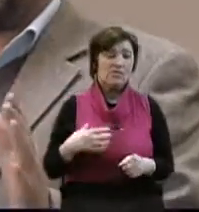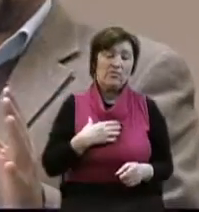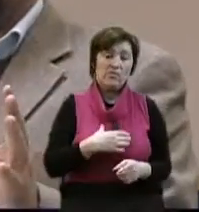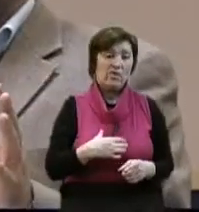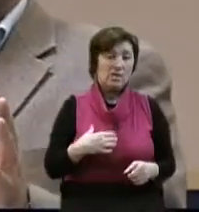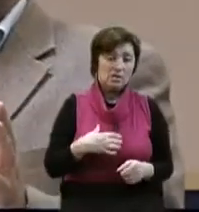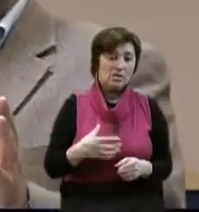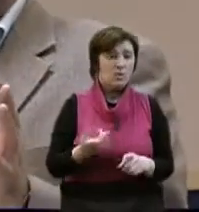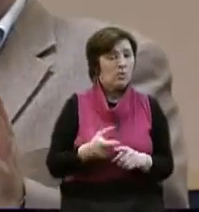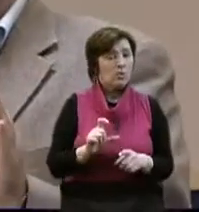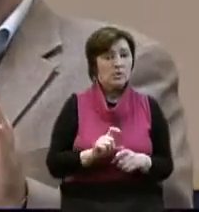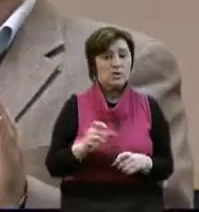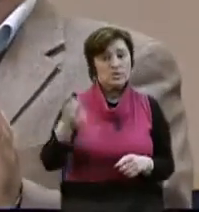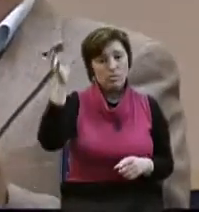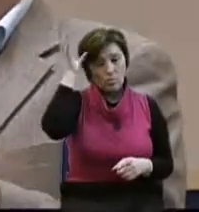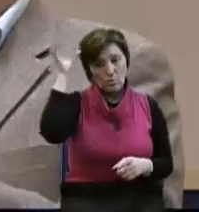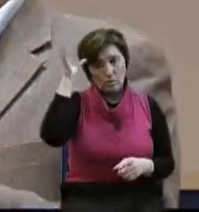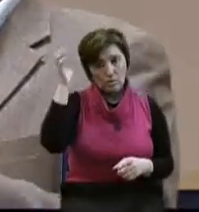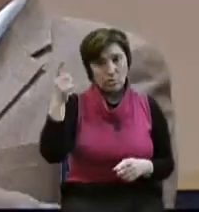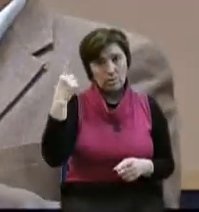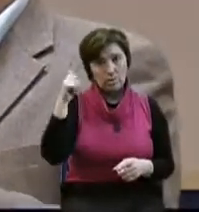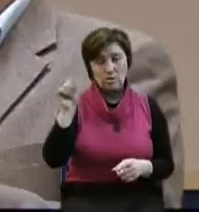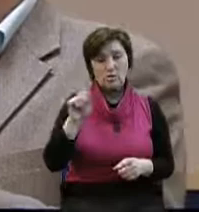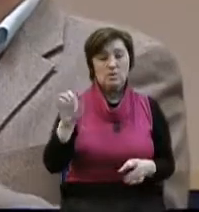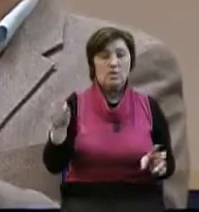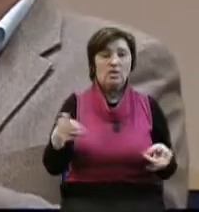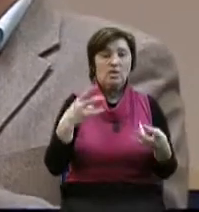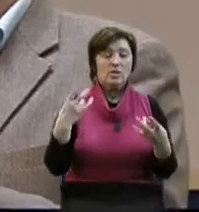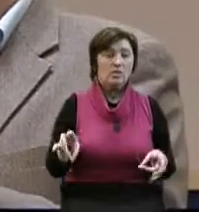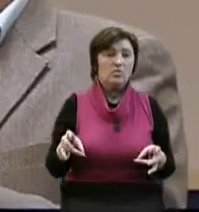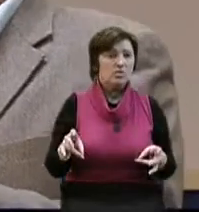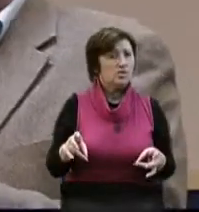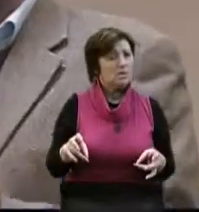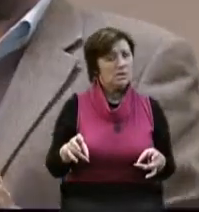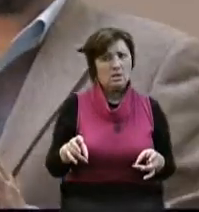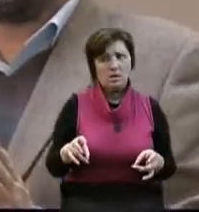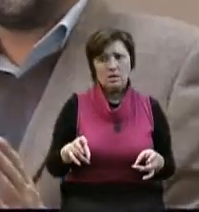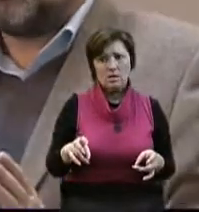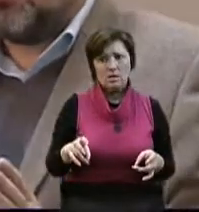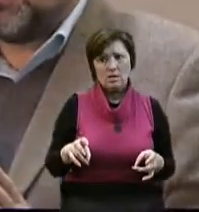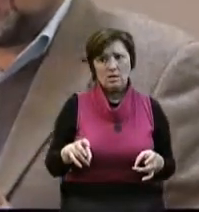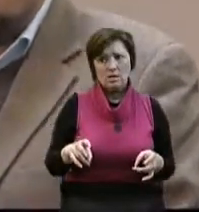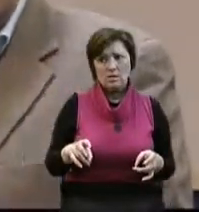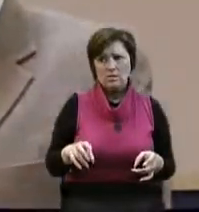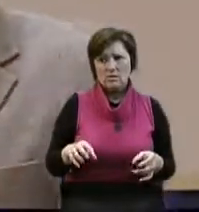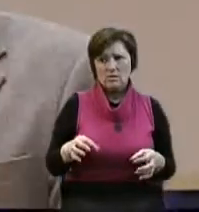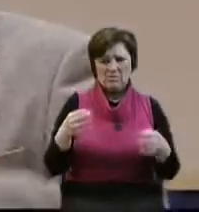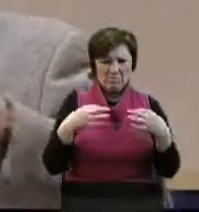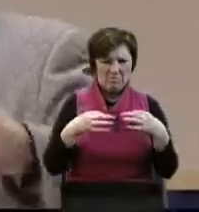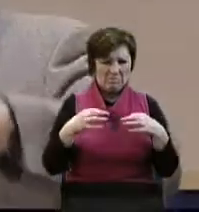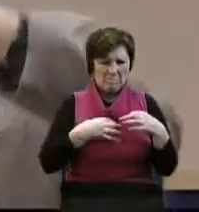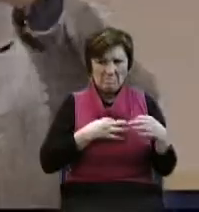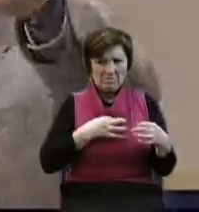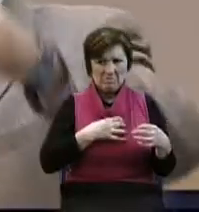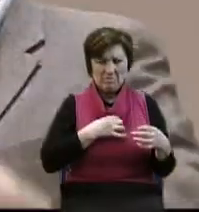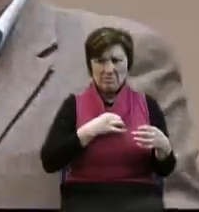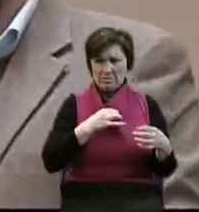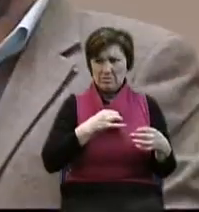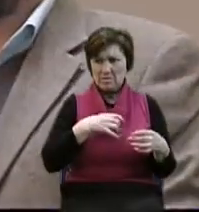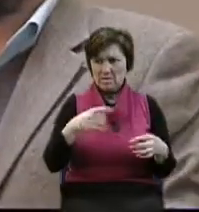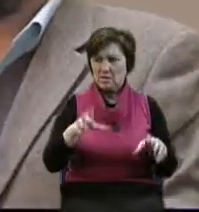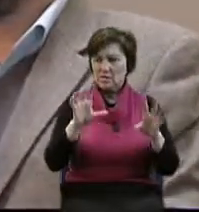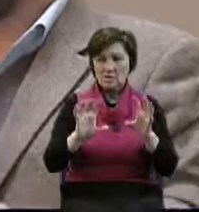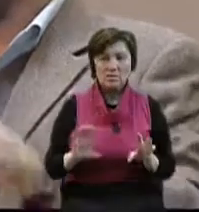очень мудрые. И я думаю, что нам не нужно игнорировать этим принципам. Я понимаю, что если кто-то из нас что-то делает в